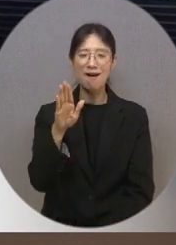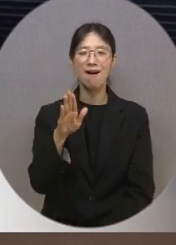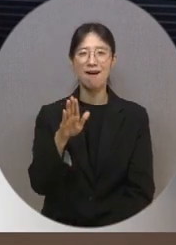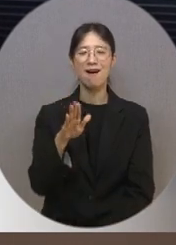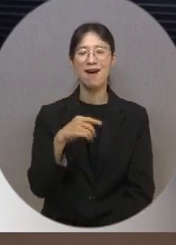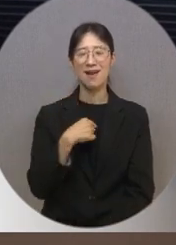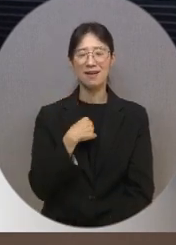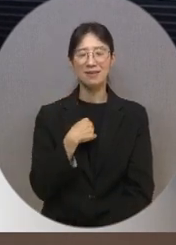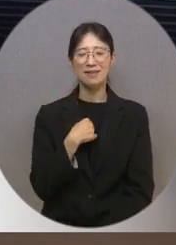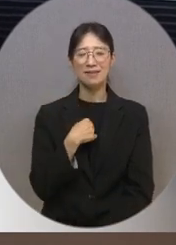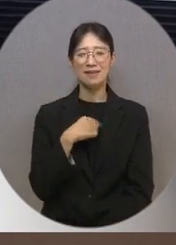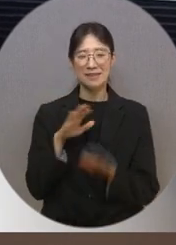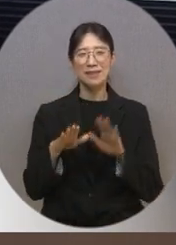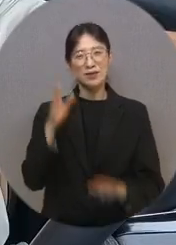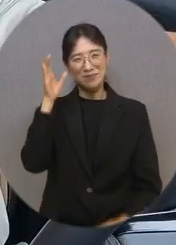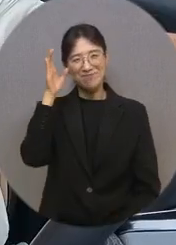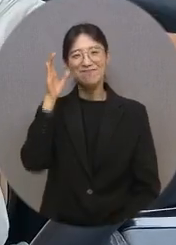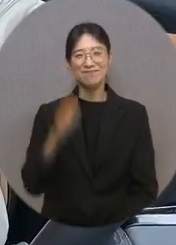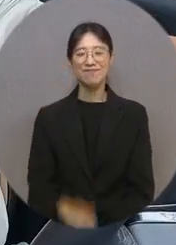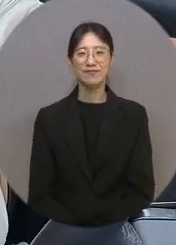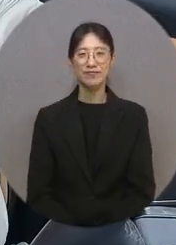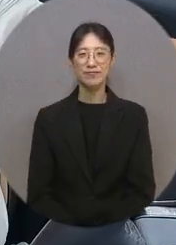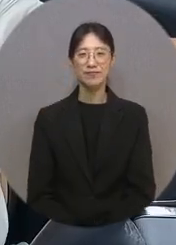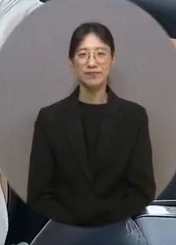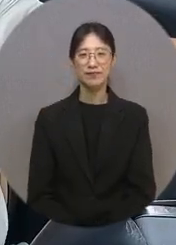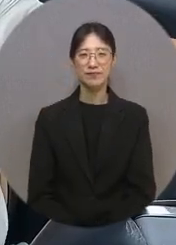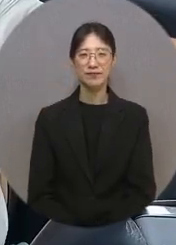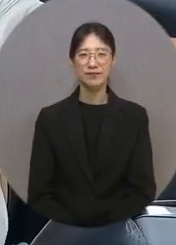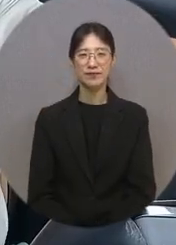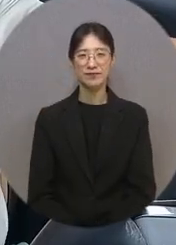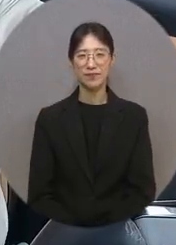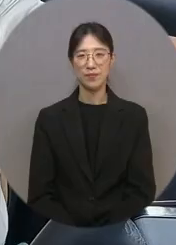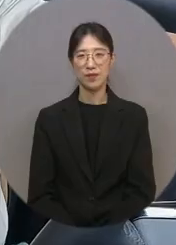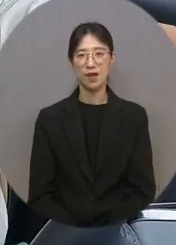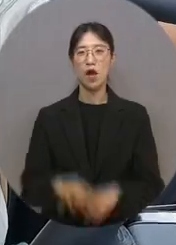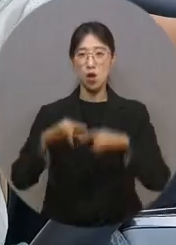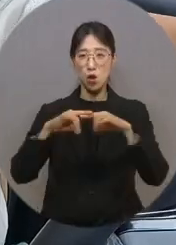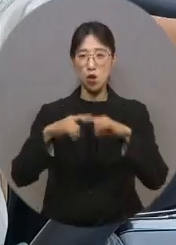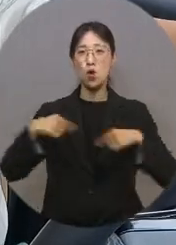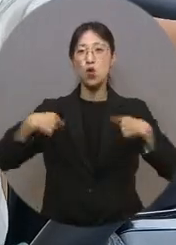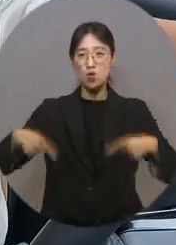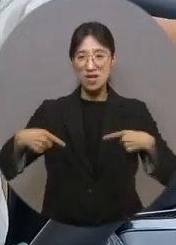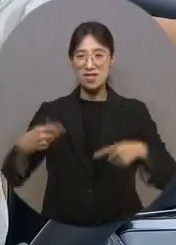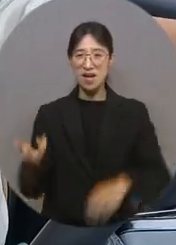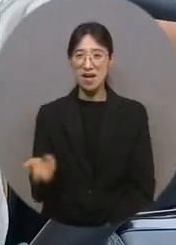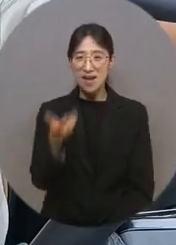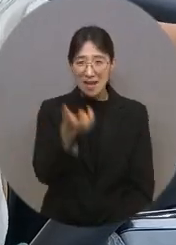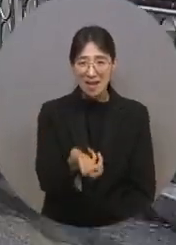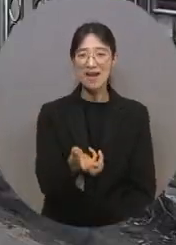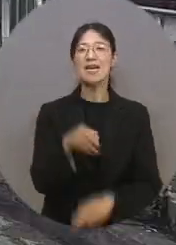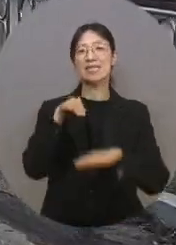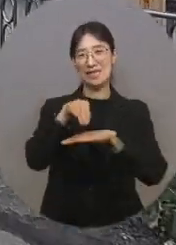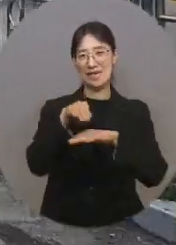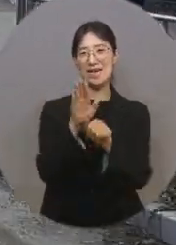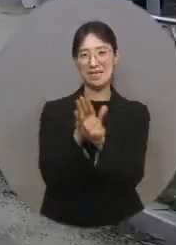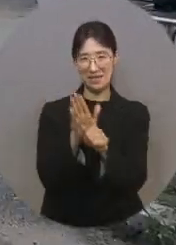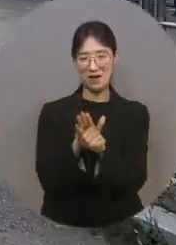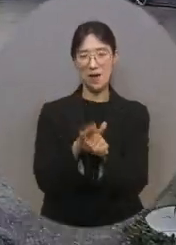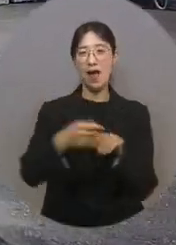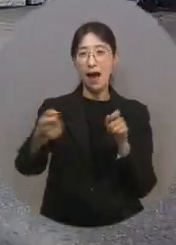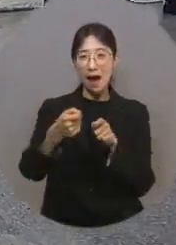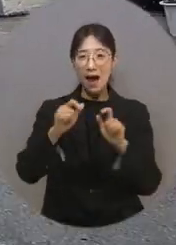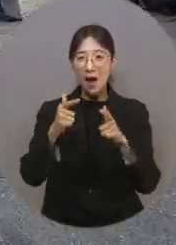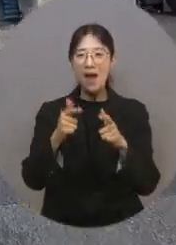그런 점에서 이제 기대가 돼요. 전동 휠체어를 타고 갈 수 있는 차량 지원으로 가까운 곳이 아닌